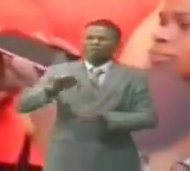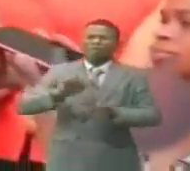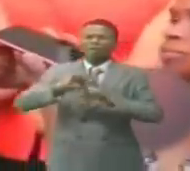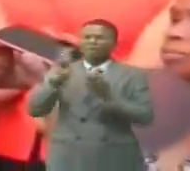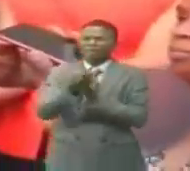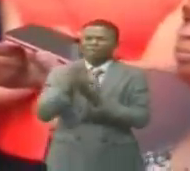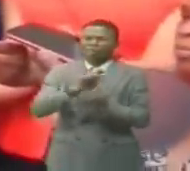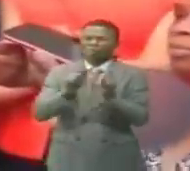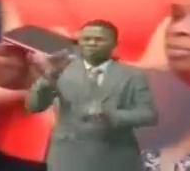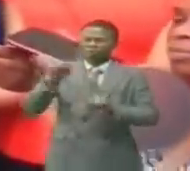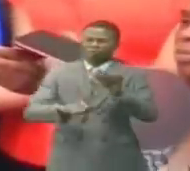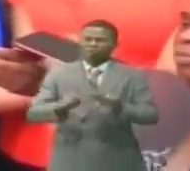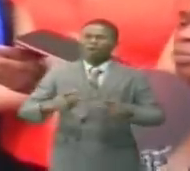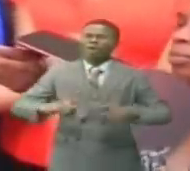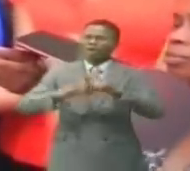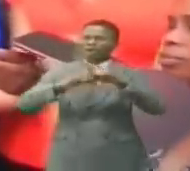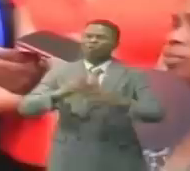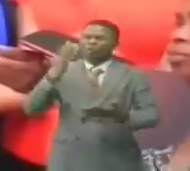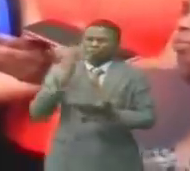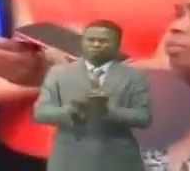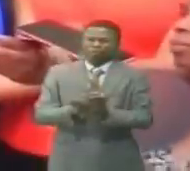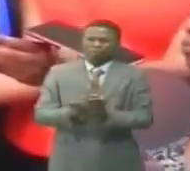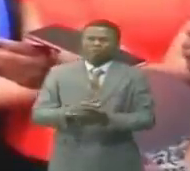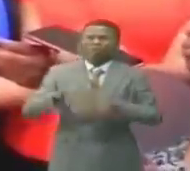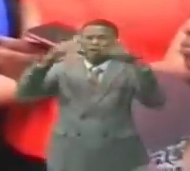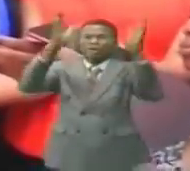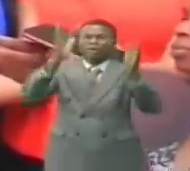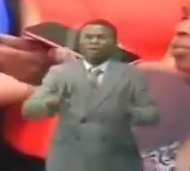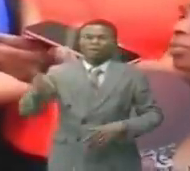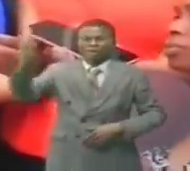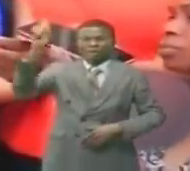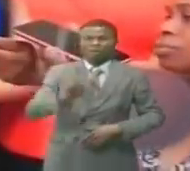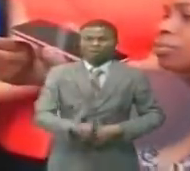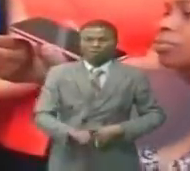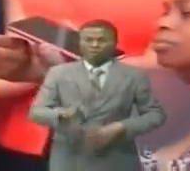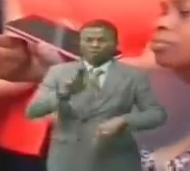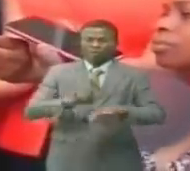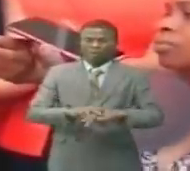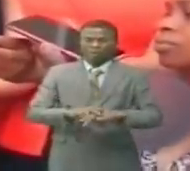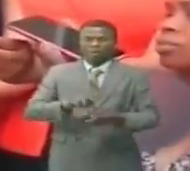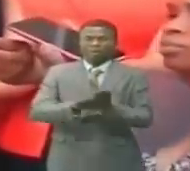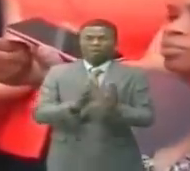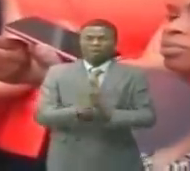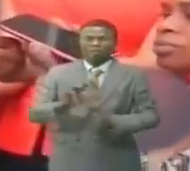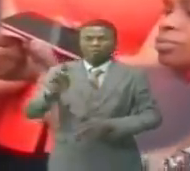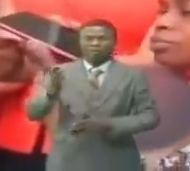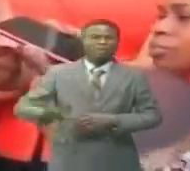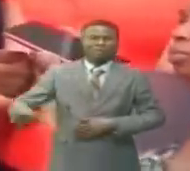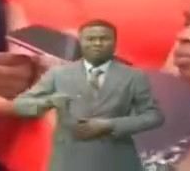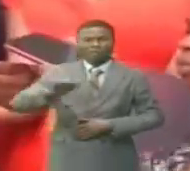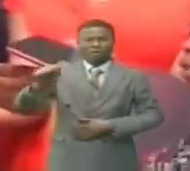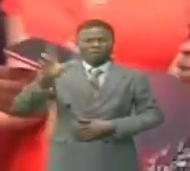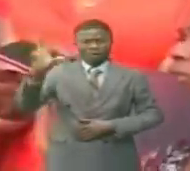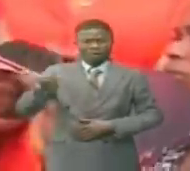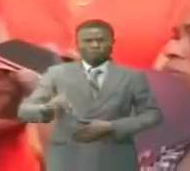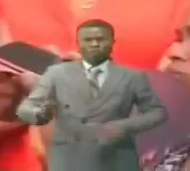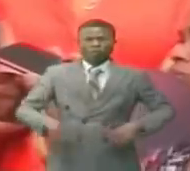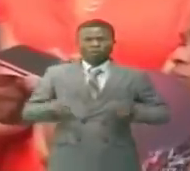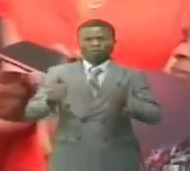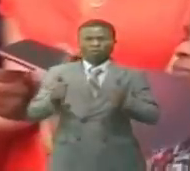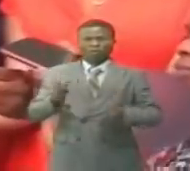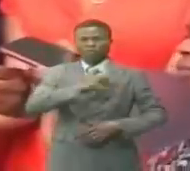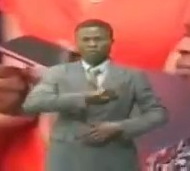et les étrangers qui ont choisi la République démocratique du Congo comme leur seconde patrie. Que vive la